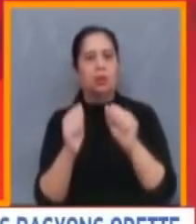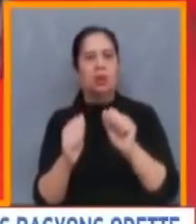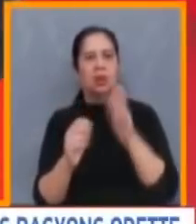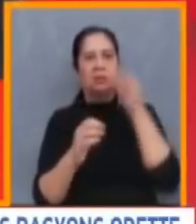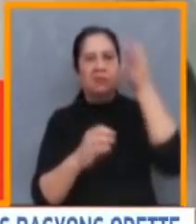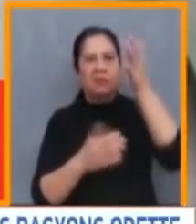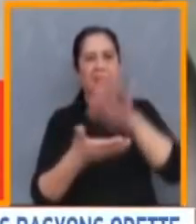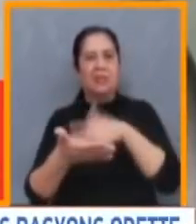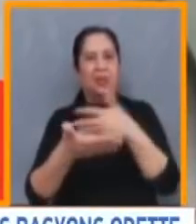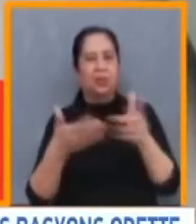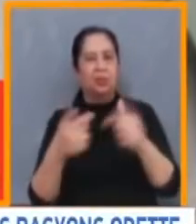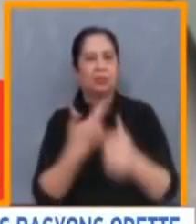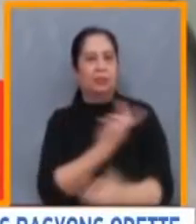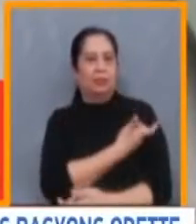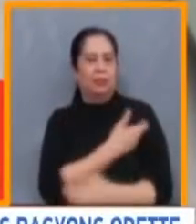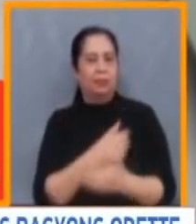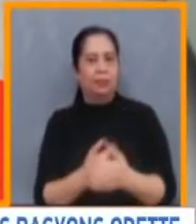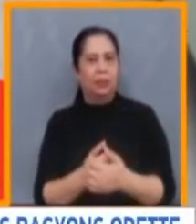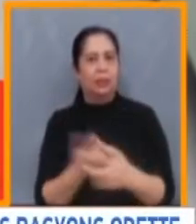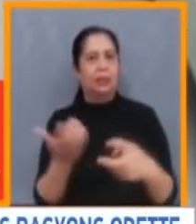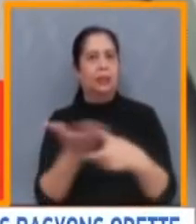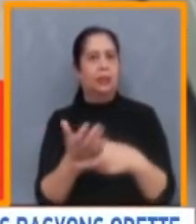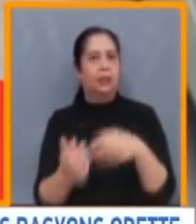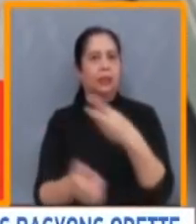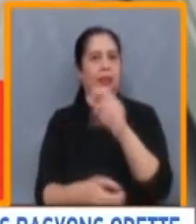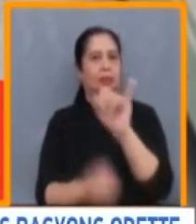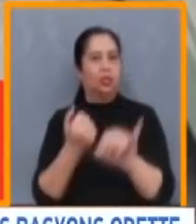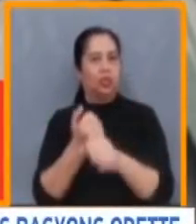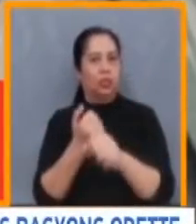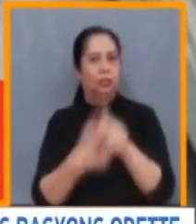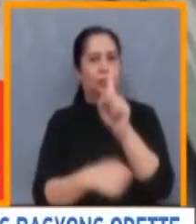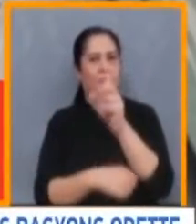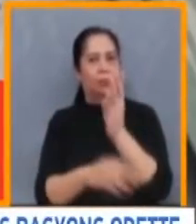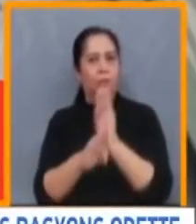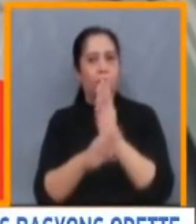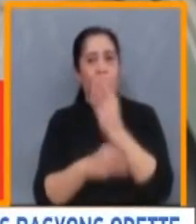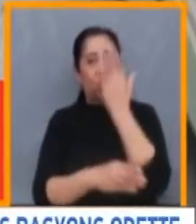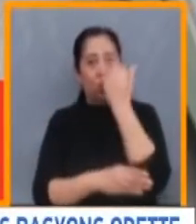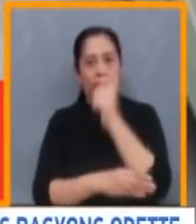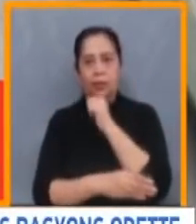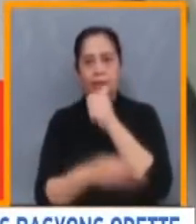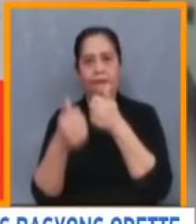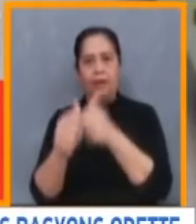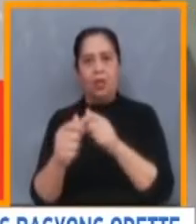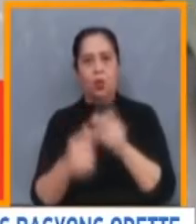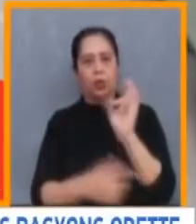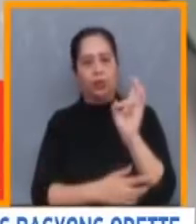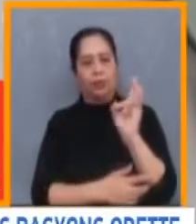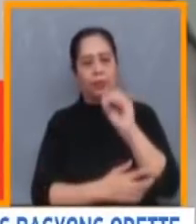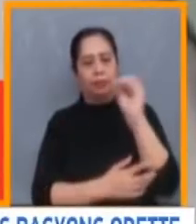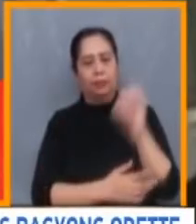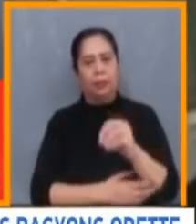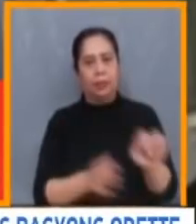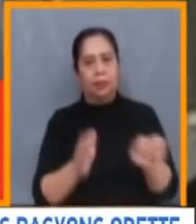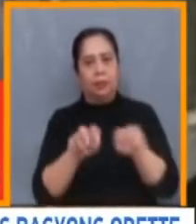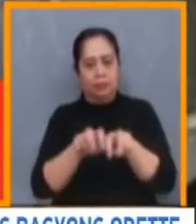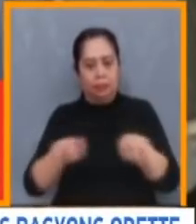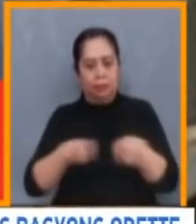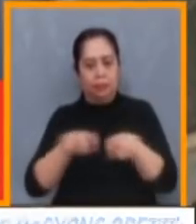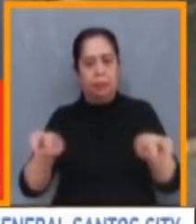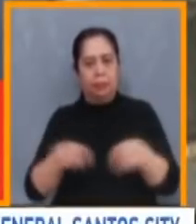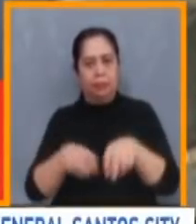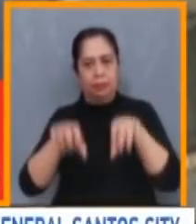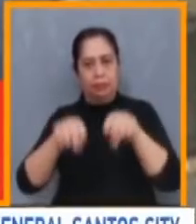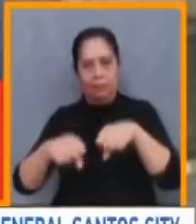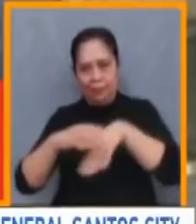mabakunahan. Natikita naman ang isang jeep at isang bus dahil hindi nasusunod ang 70% seating capacity. Problemado tuloy ang